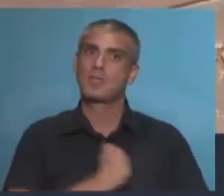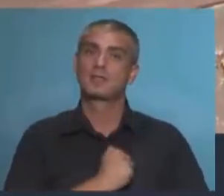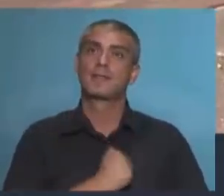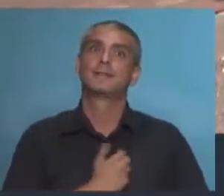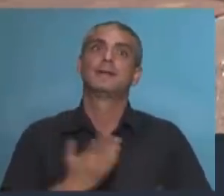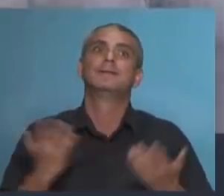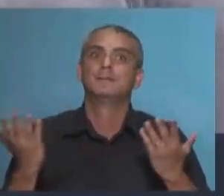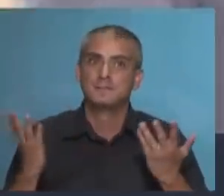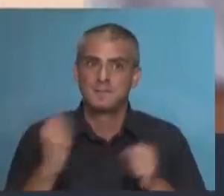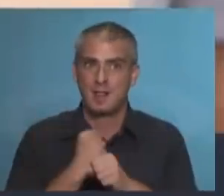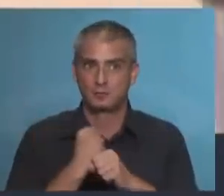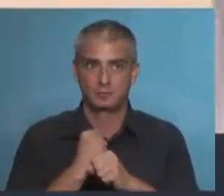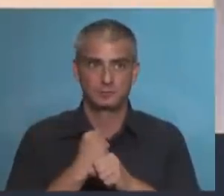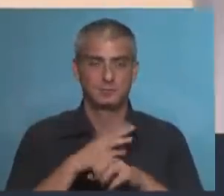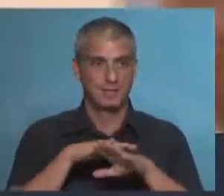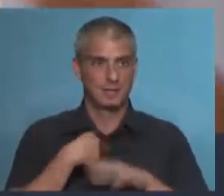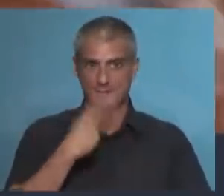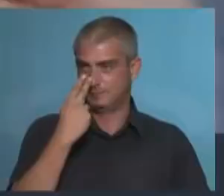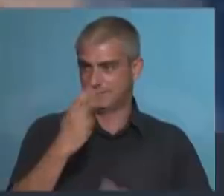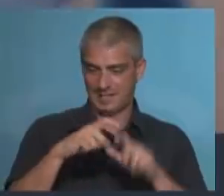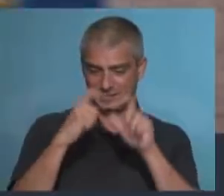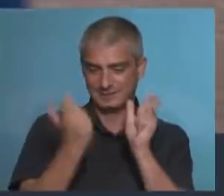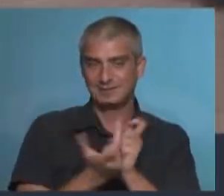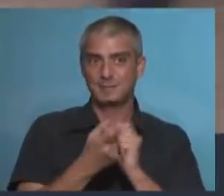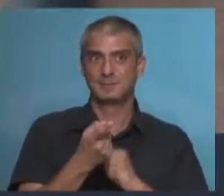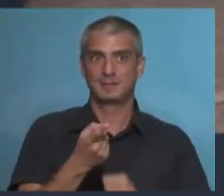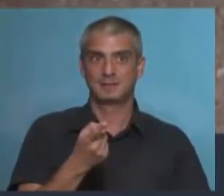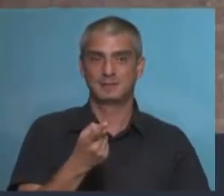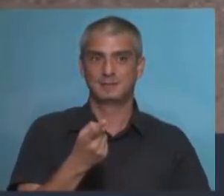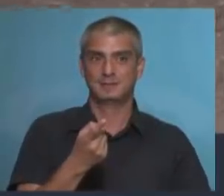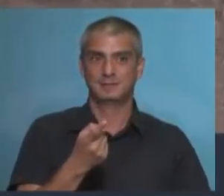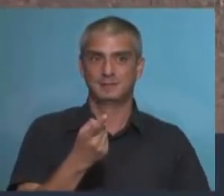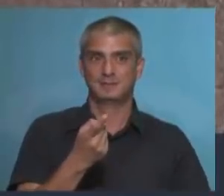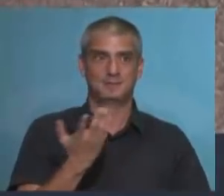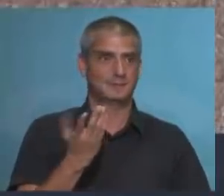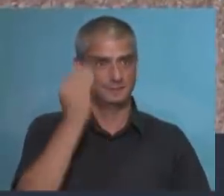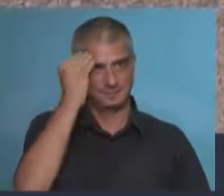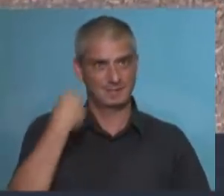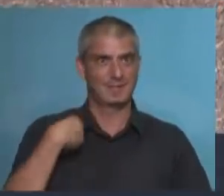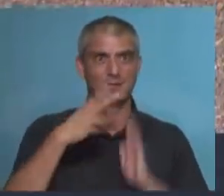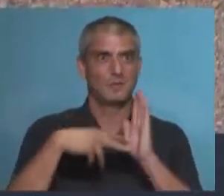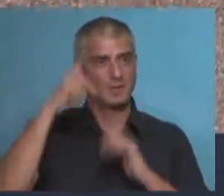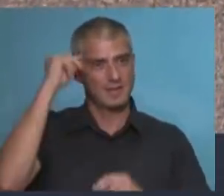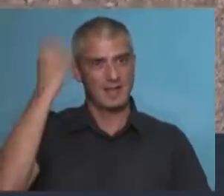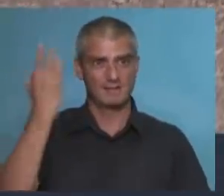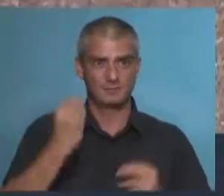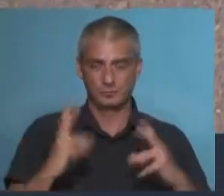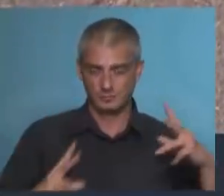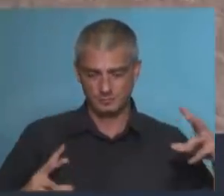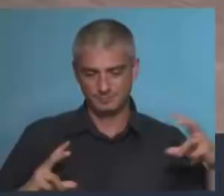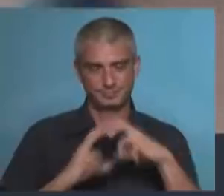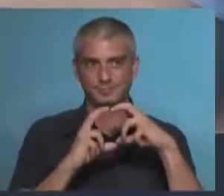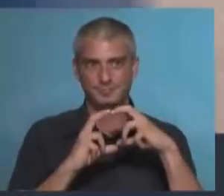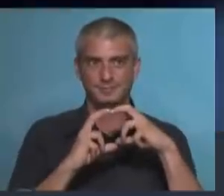לצלן. תשמע, אני מסתכל על הצמיג כאן, זה מזכיר לי תמונות מתל אביב, שמישהו